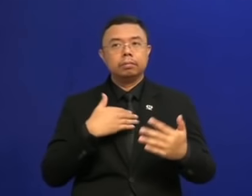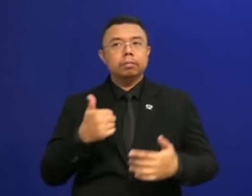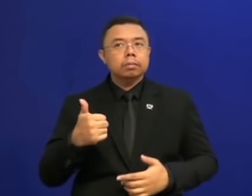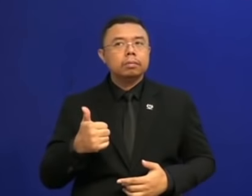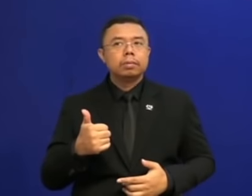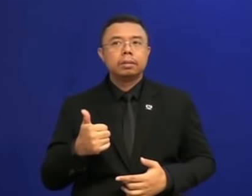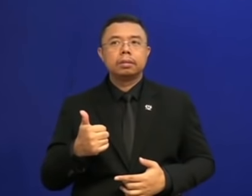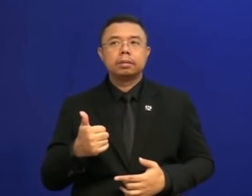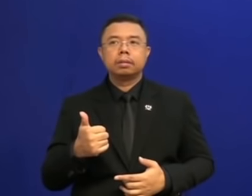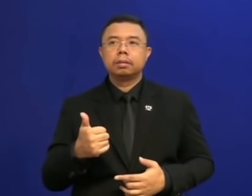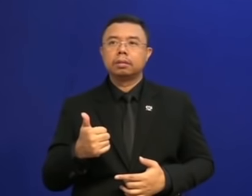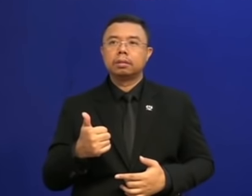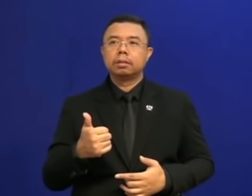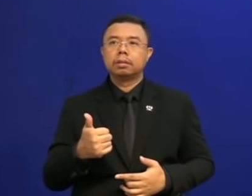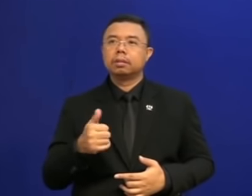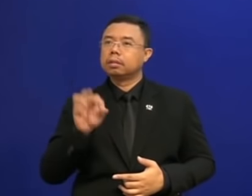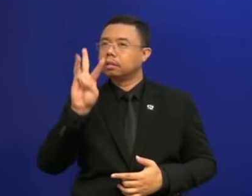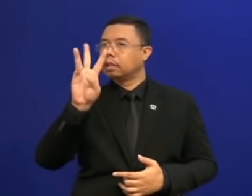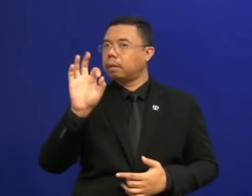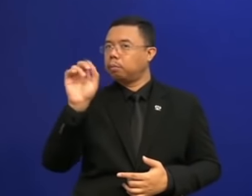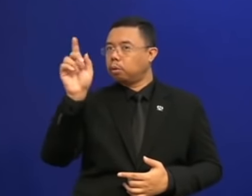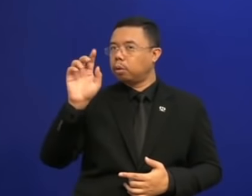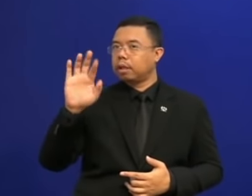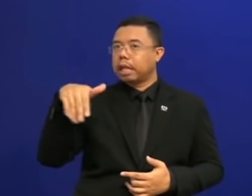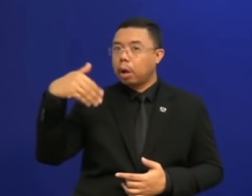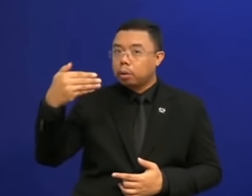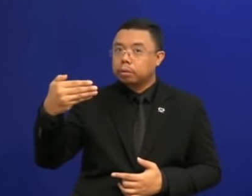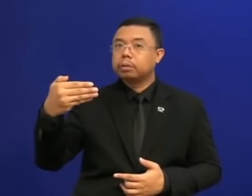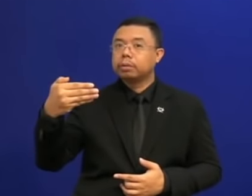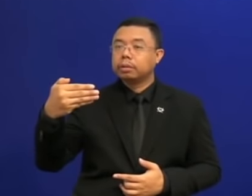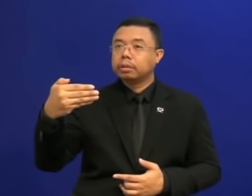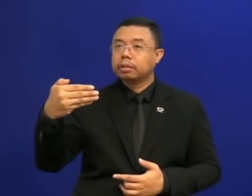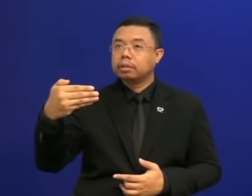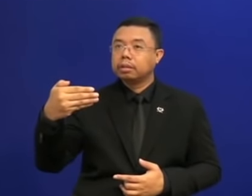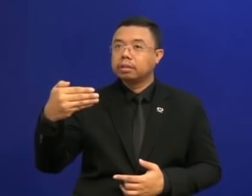bisa 30 tahun,